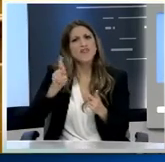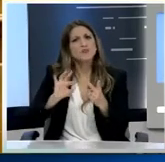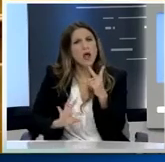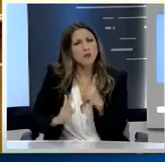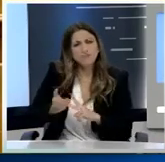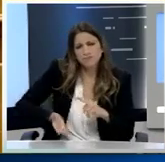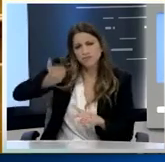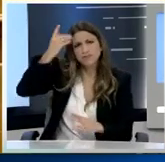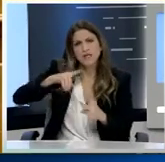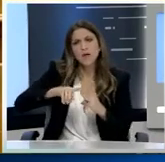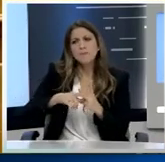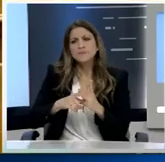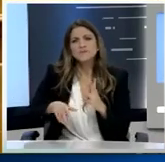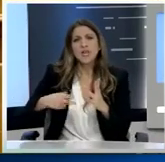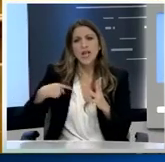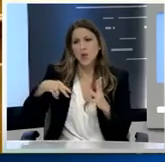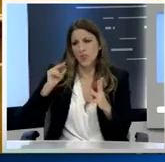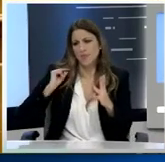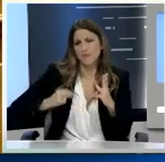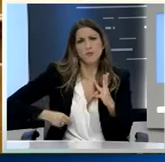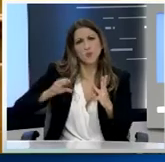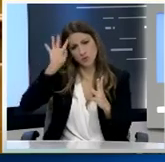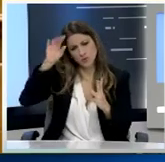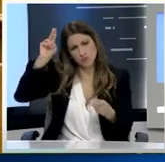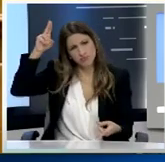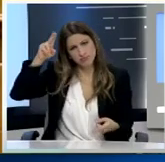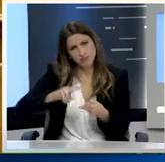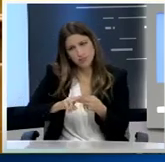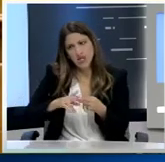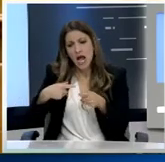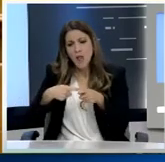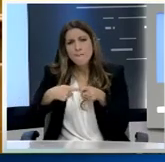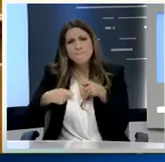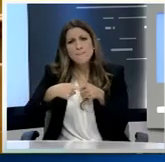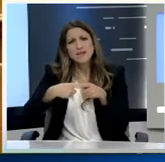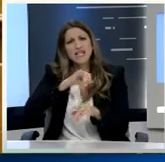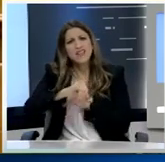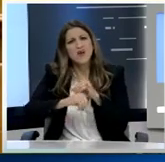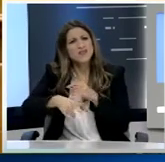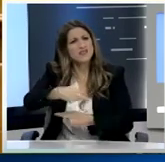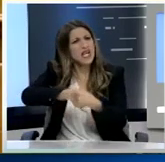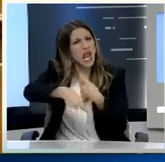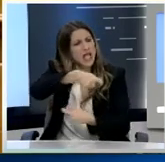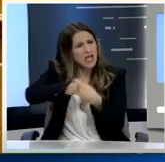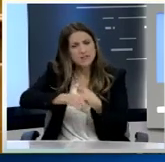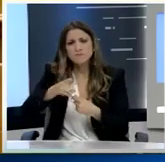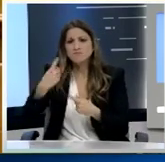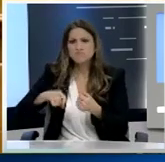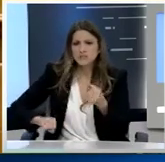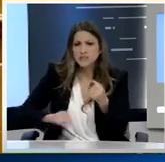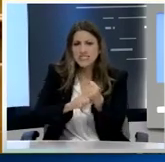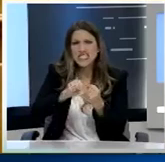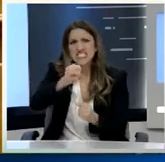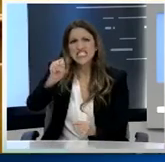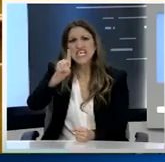ανάπτυξης, με μείωση των δημοσιονομικών στόχων, με επέκταση των ηλεκτρονικών συναλλαγών, ενίσχυση